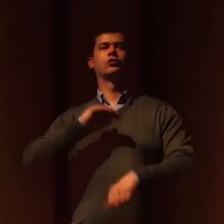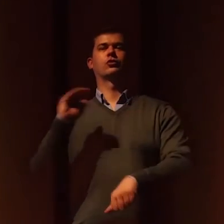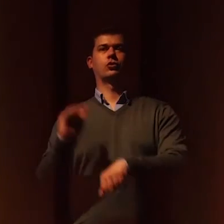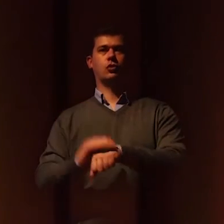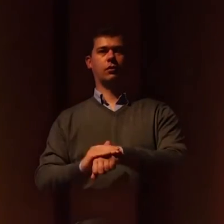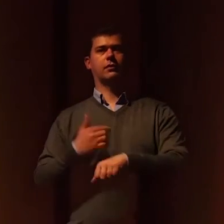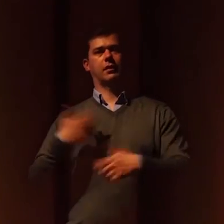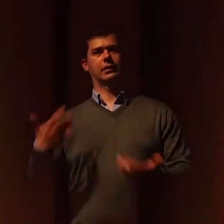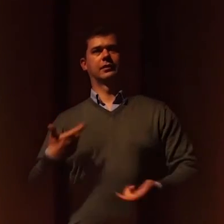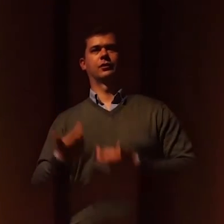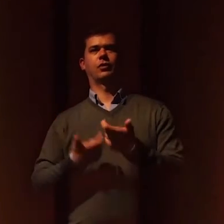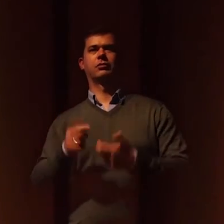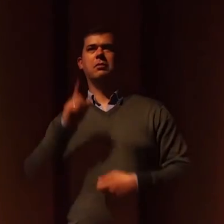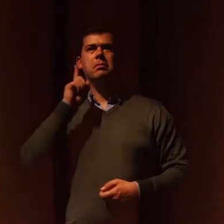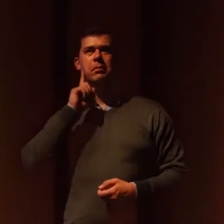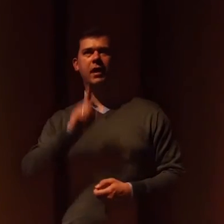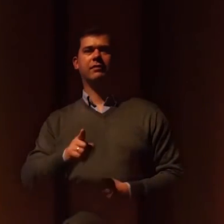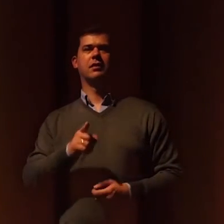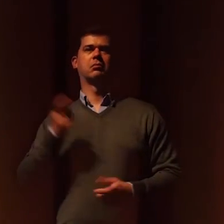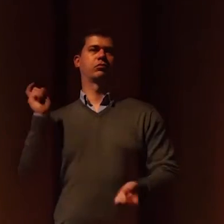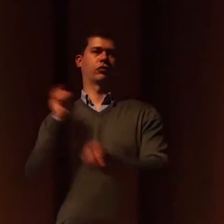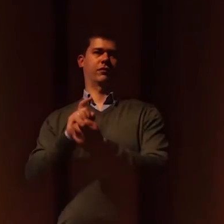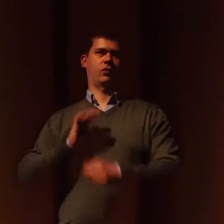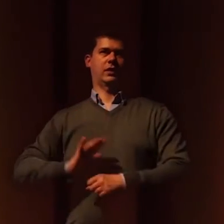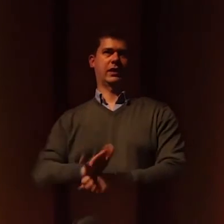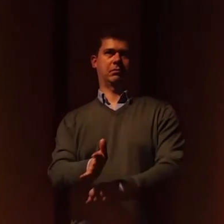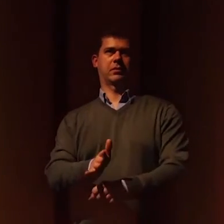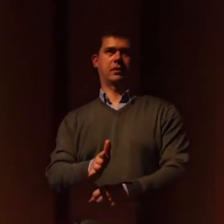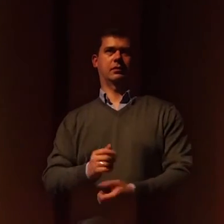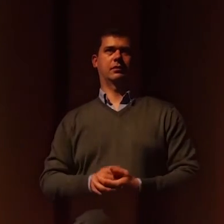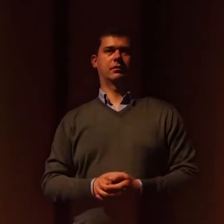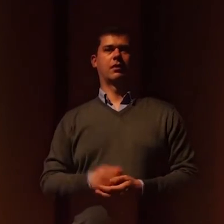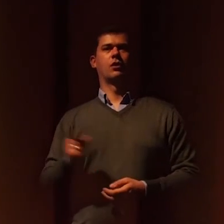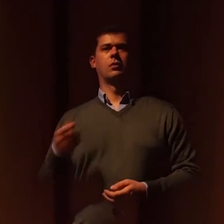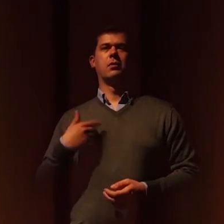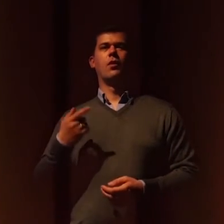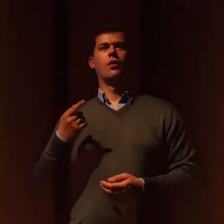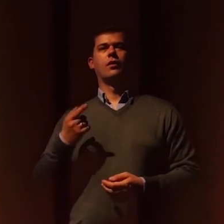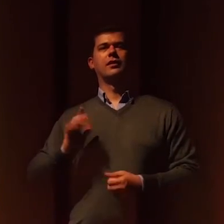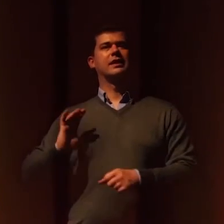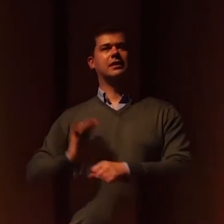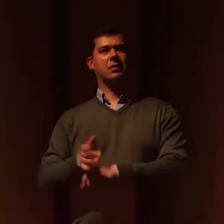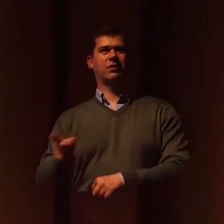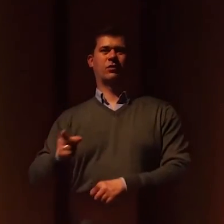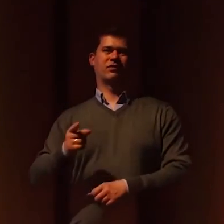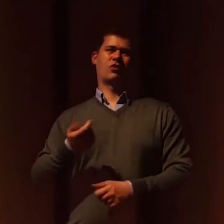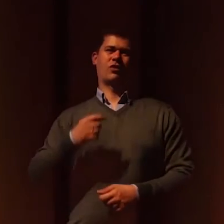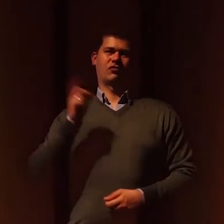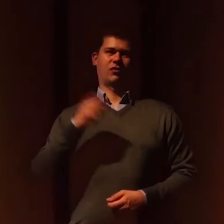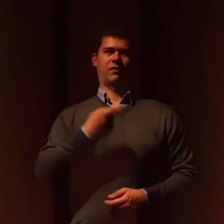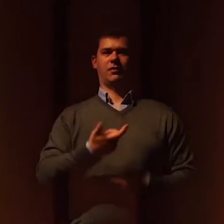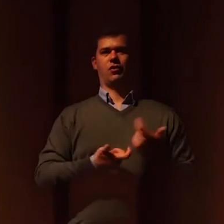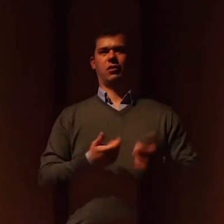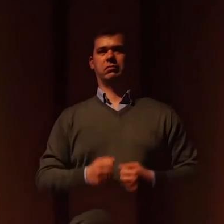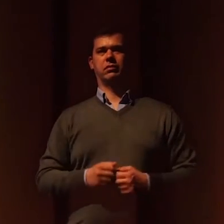na zbudowanie tak naprawdę mechaniz w Polsce boam mechan od początku do końca łom